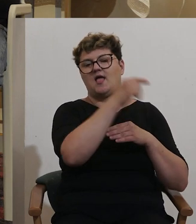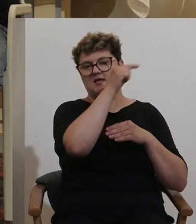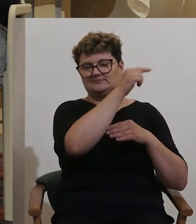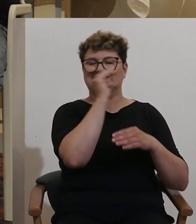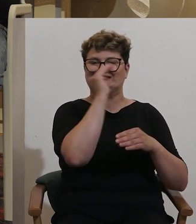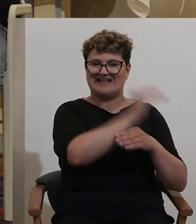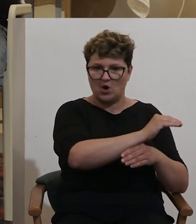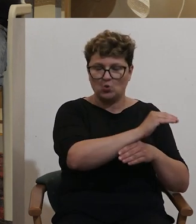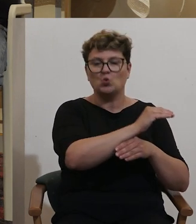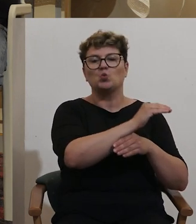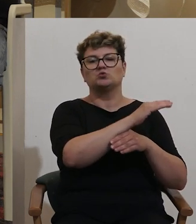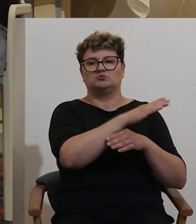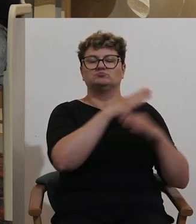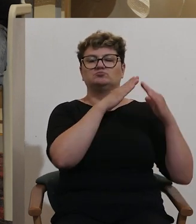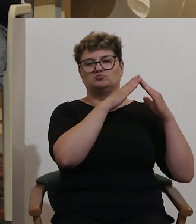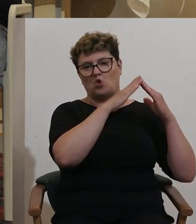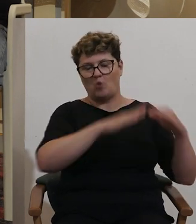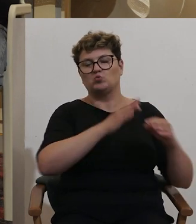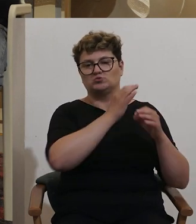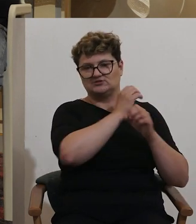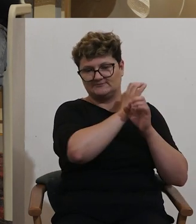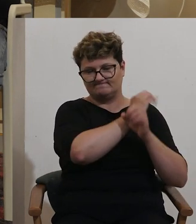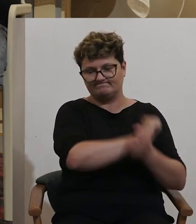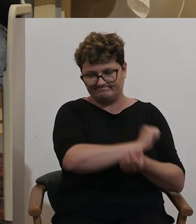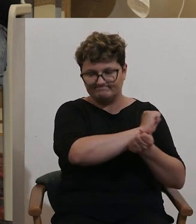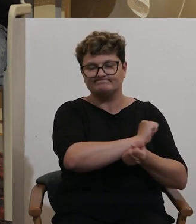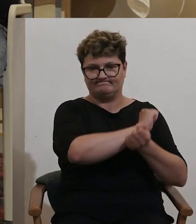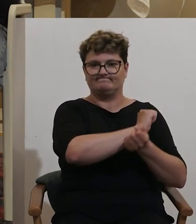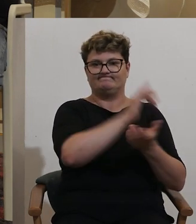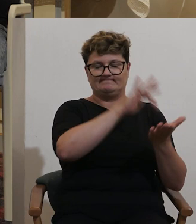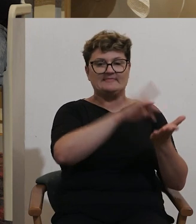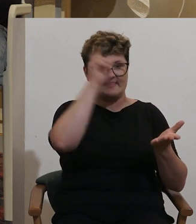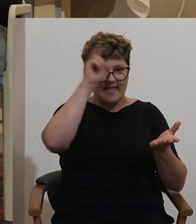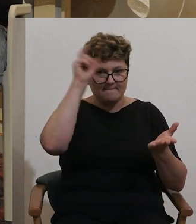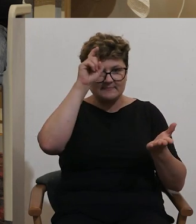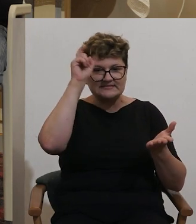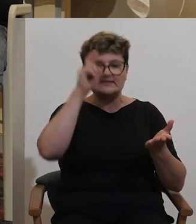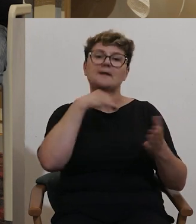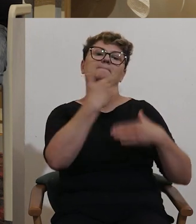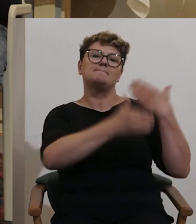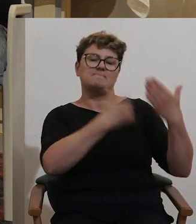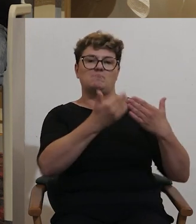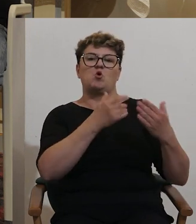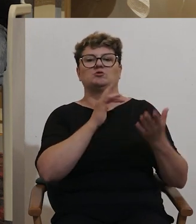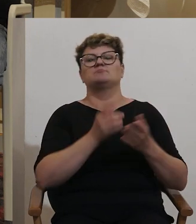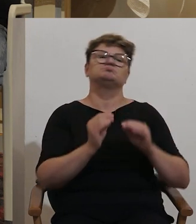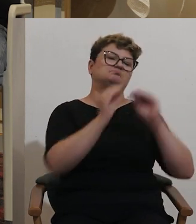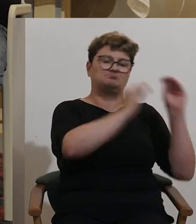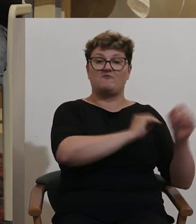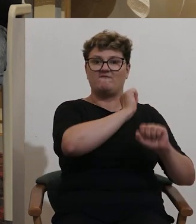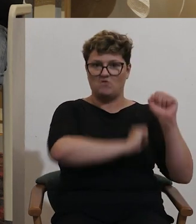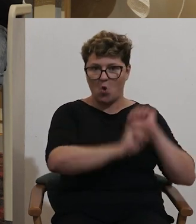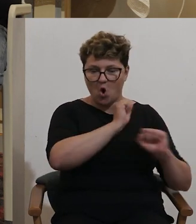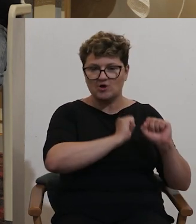na zachód, do obozu jenieckiego w Niemczech. Później trafił do Włoch i